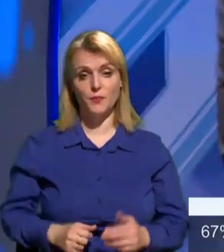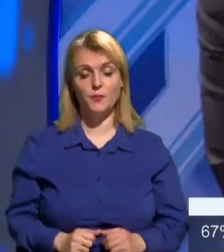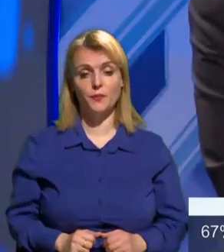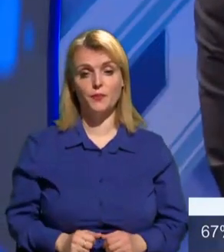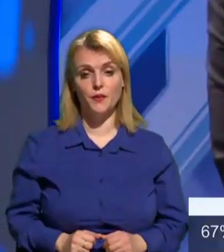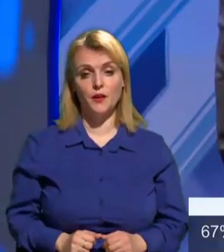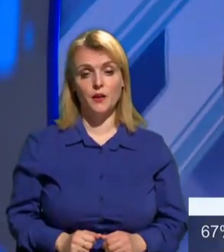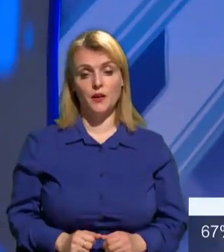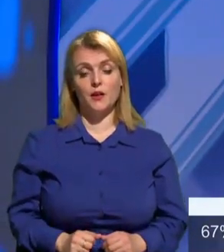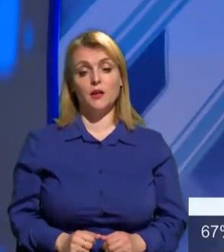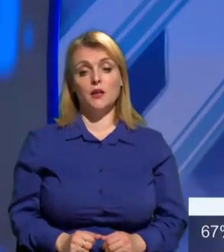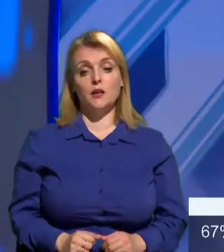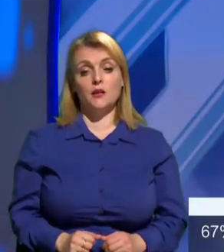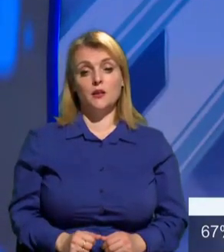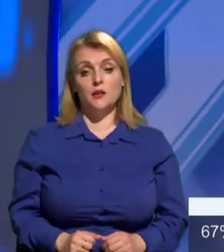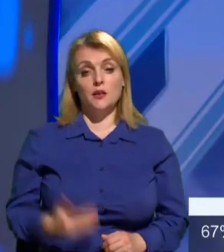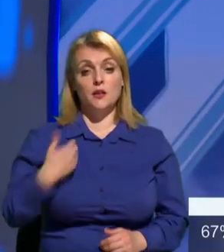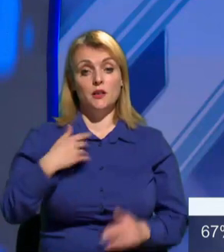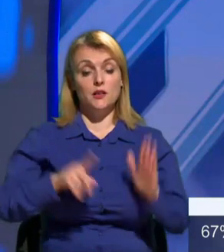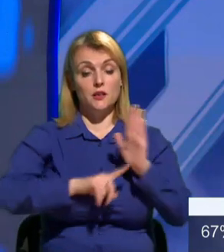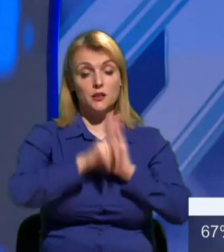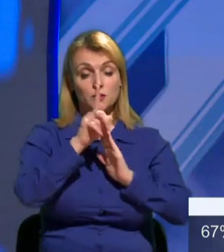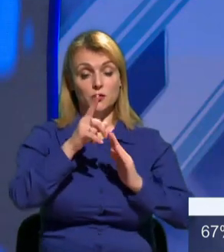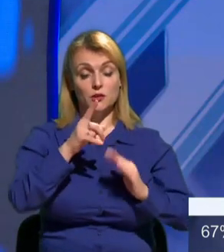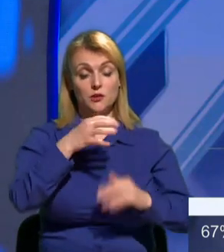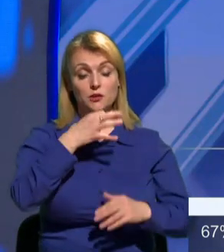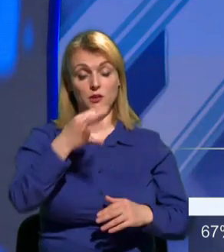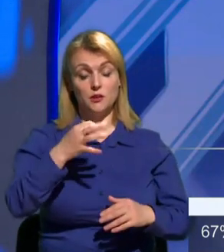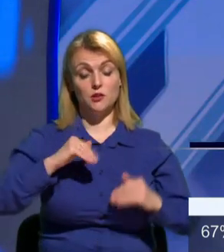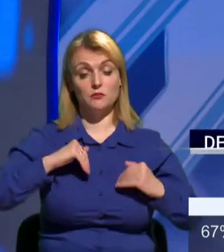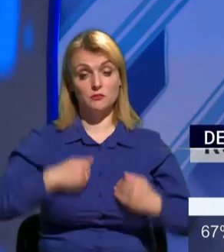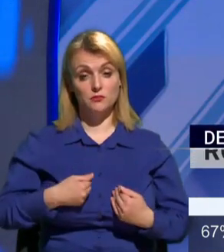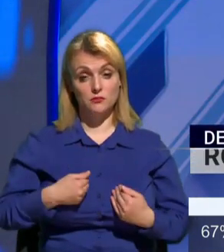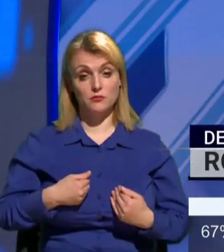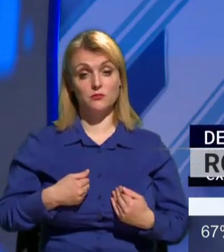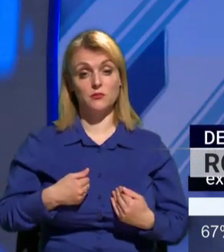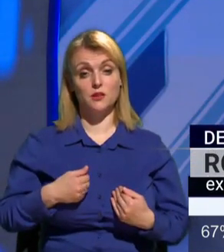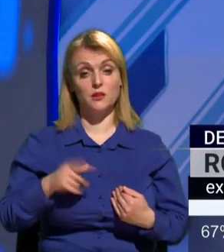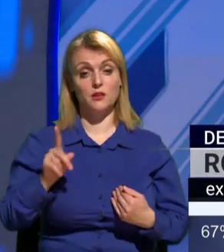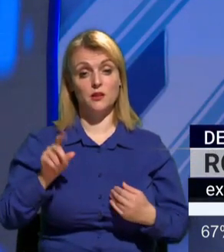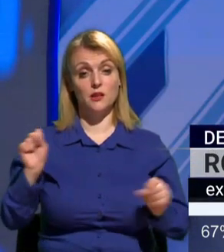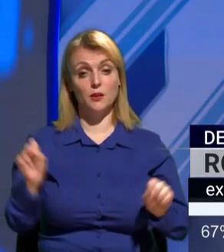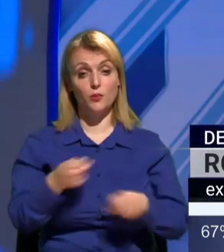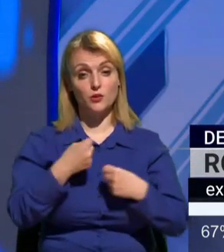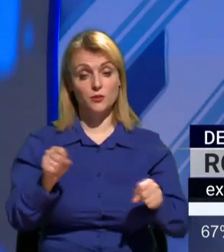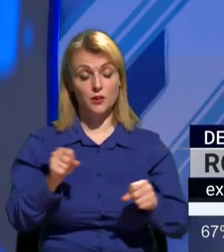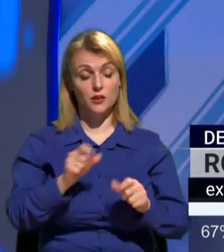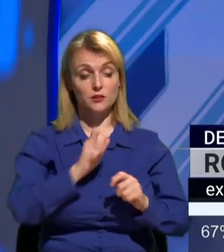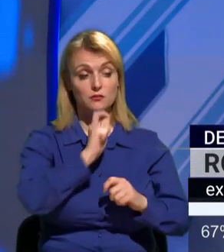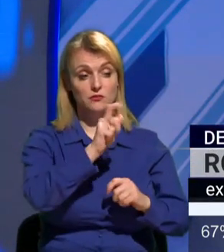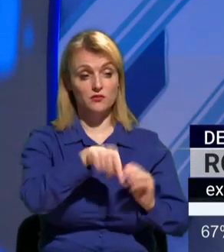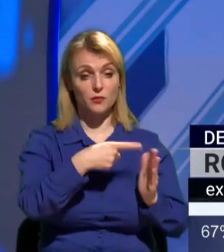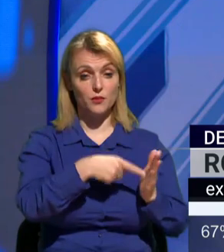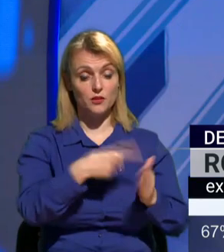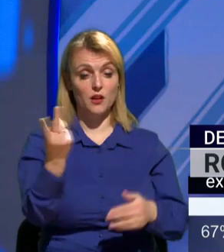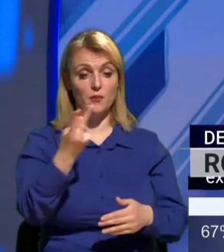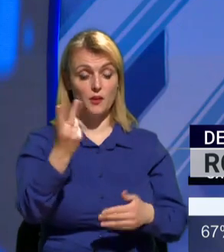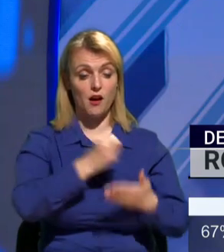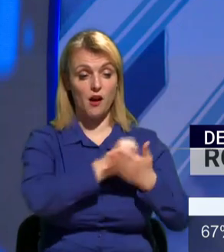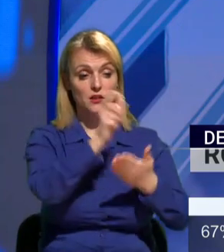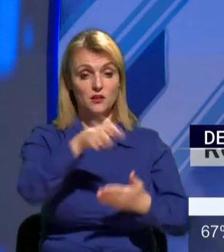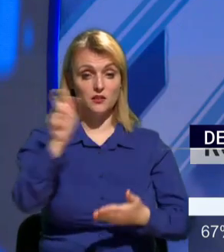seara. Eu aș vrea din start să-mi exprim regretul din imposibilitatea de a adresa întrebări ambilor